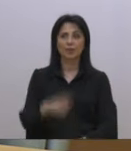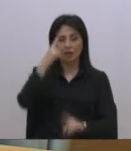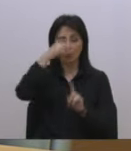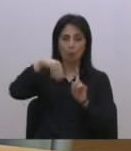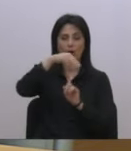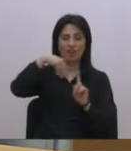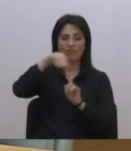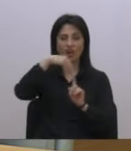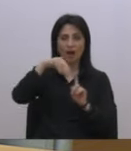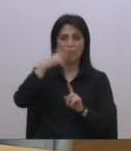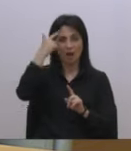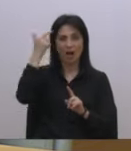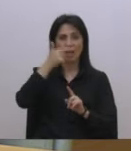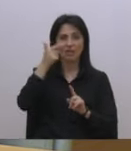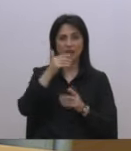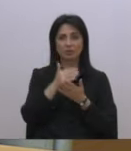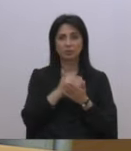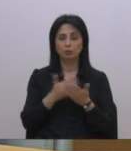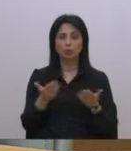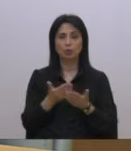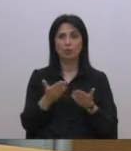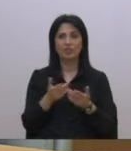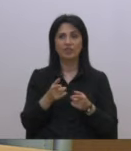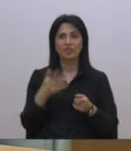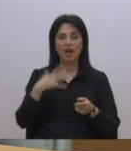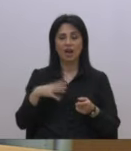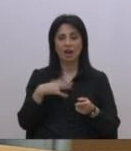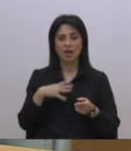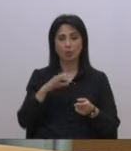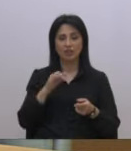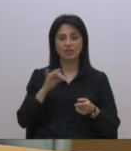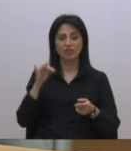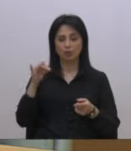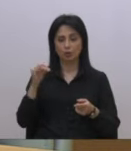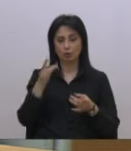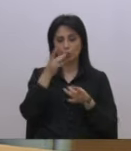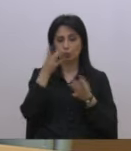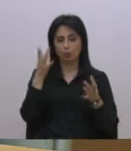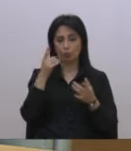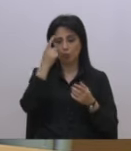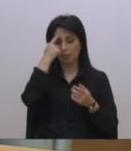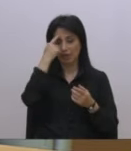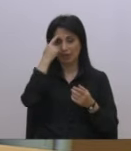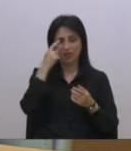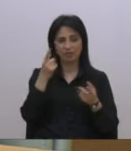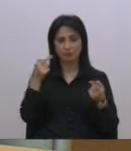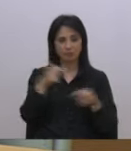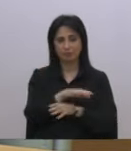ისეთი განათლების სისტემა, რომელიც ქართულ ისტორიულ კულტურულ მენტალიტეტში არ